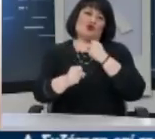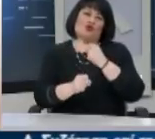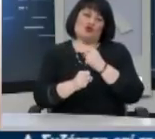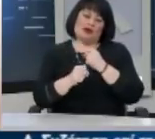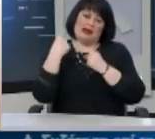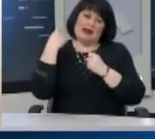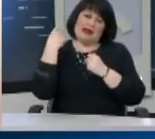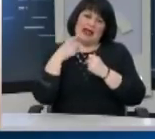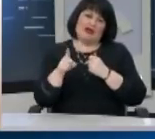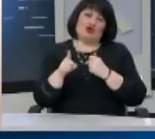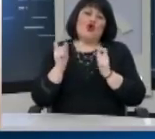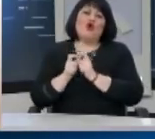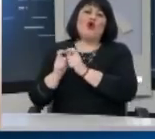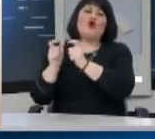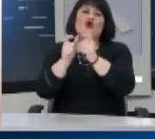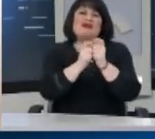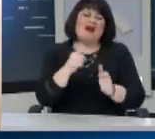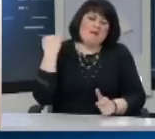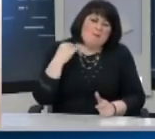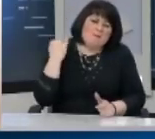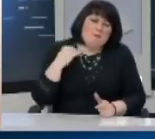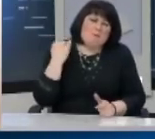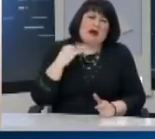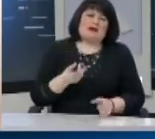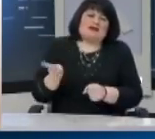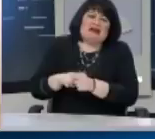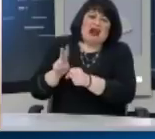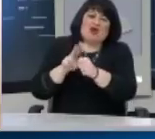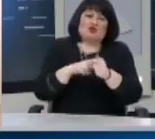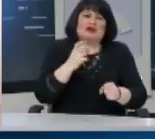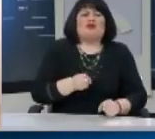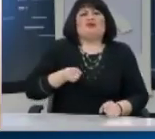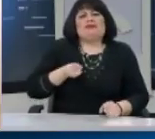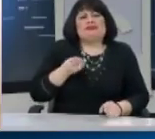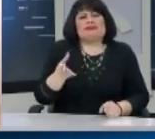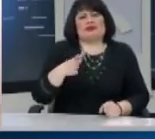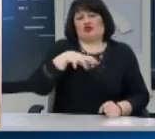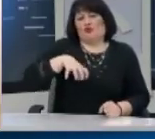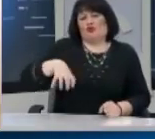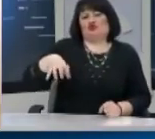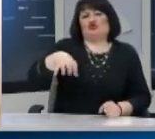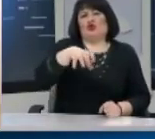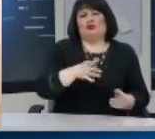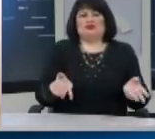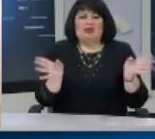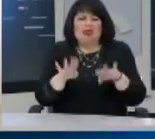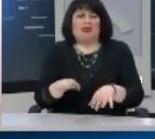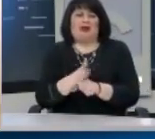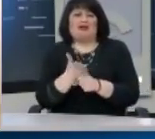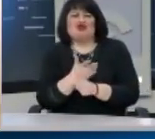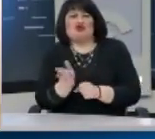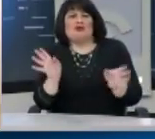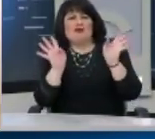μαρτυρικά χωριά στους 100 μαρτυρικού τόπους αλλά και στις εκατοντάδες άλλους που ισοπεδώθηκαν και